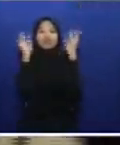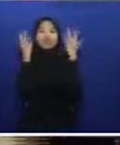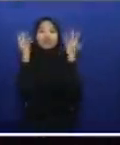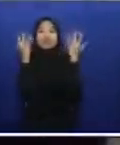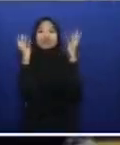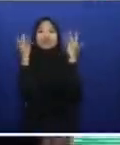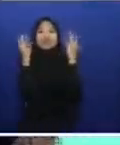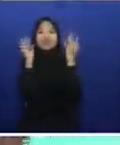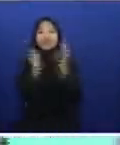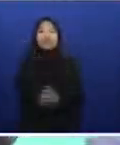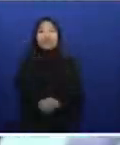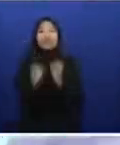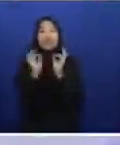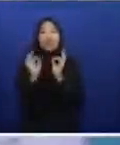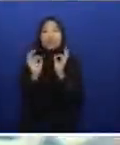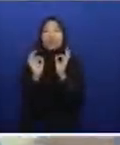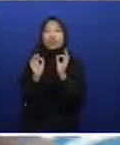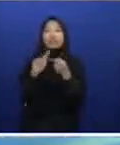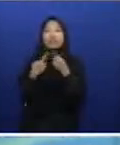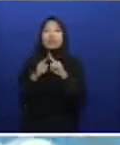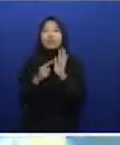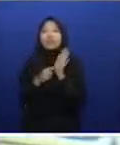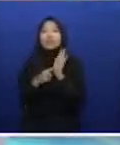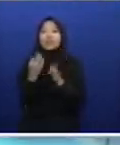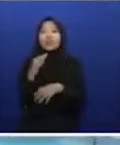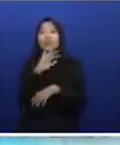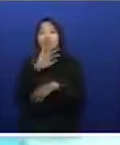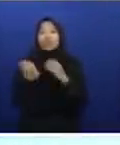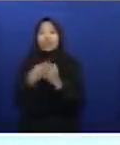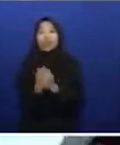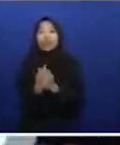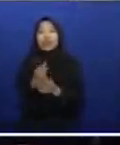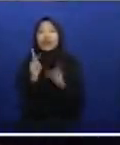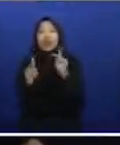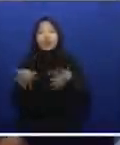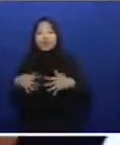semua, saya kalau gabung sama kalian masih pantas ke tidak?